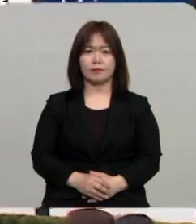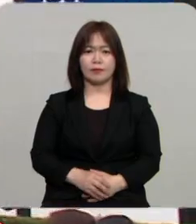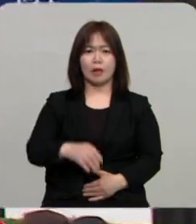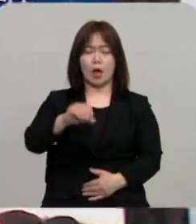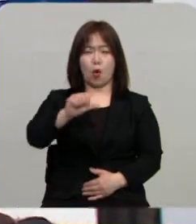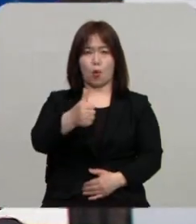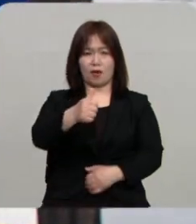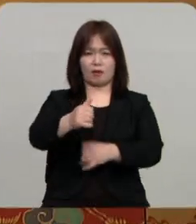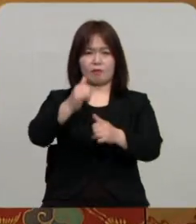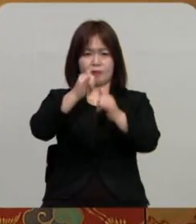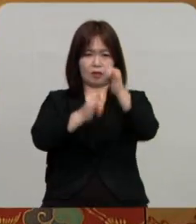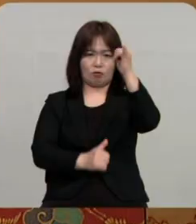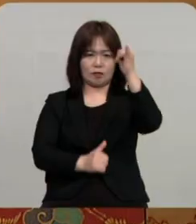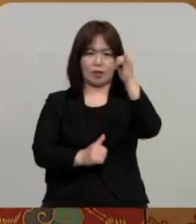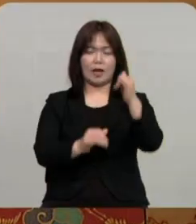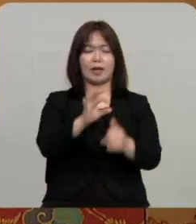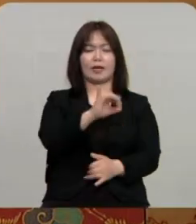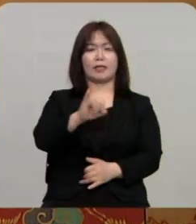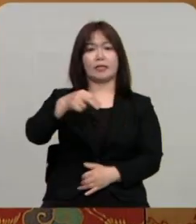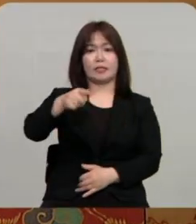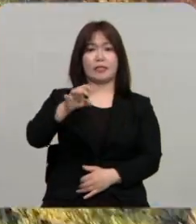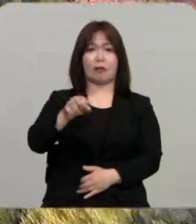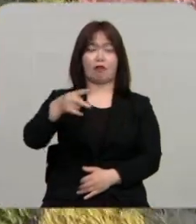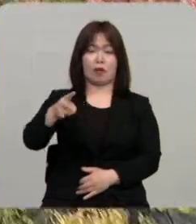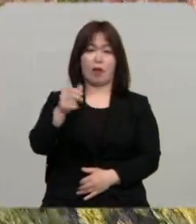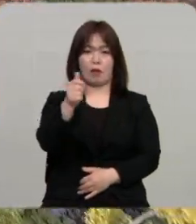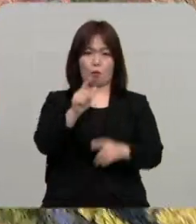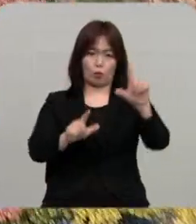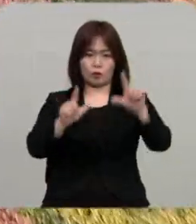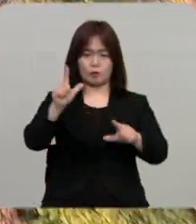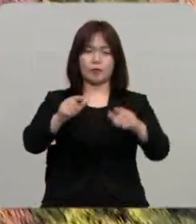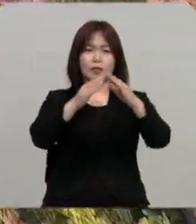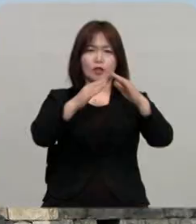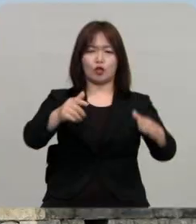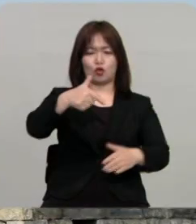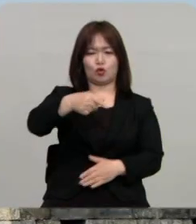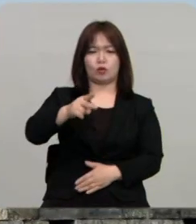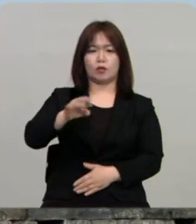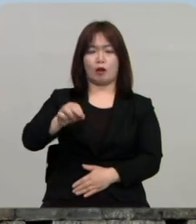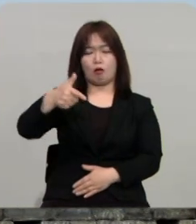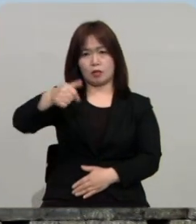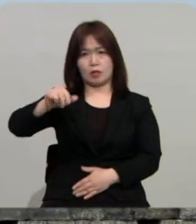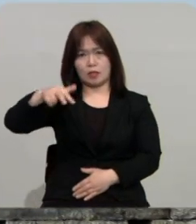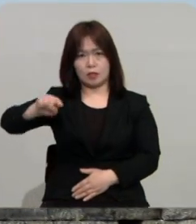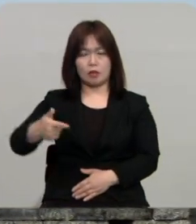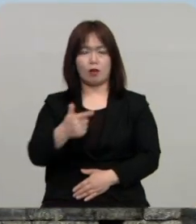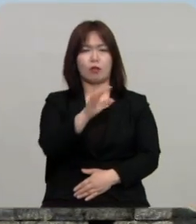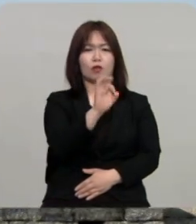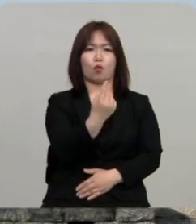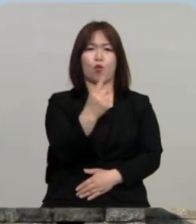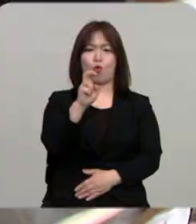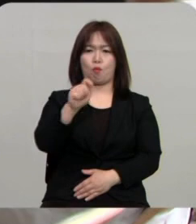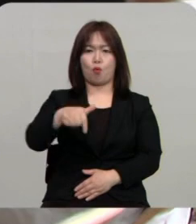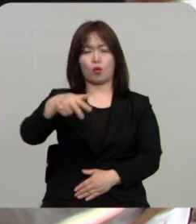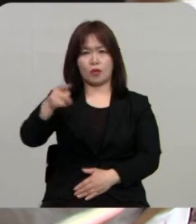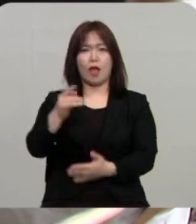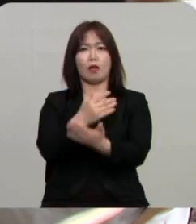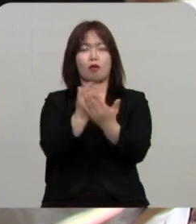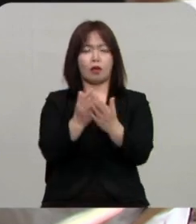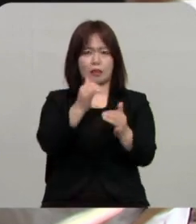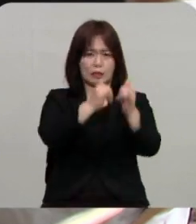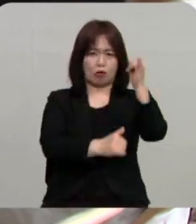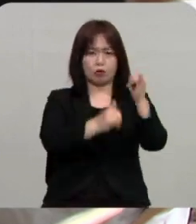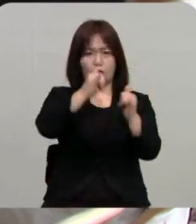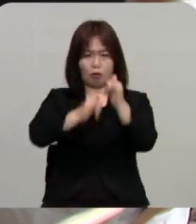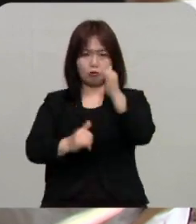500년 역사의 조선 왕조를 창건한 태조 이성계. 전주 경기장과 풍남은 오목대를 비롯해 전북 각지의 유적마다